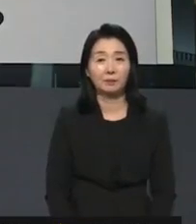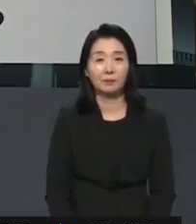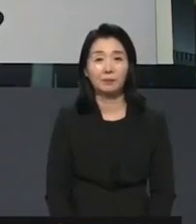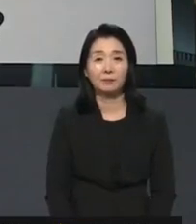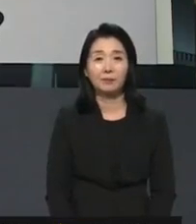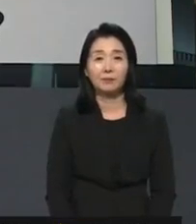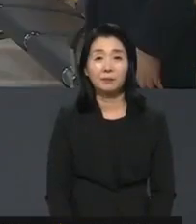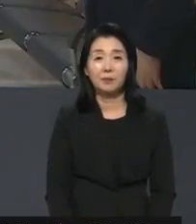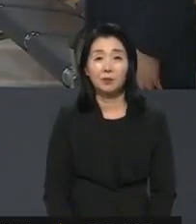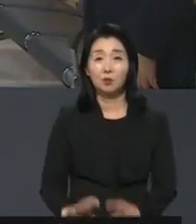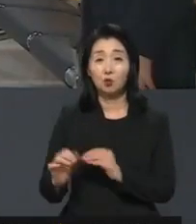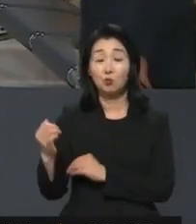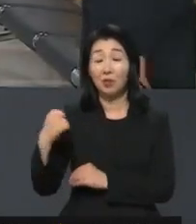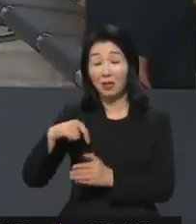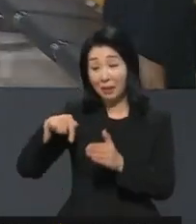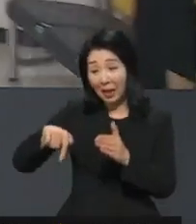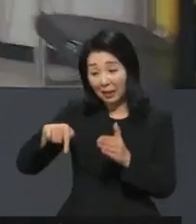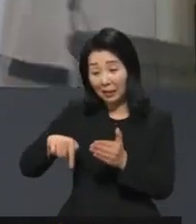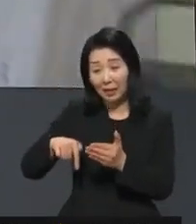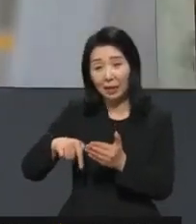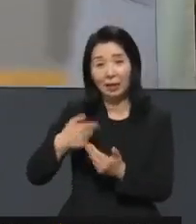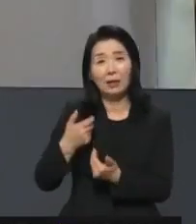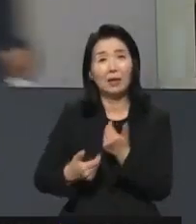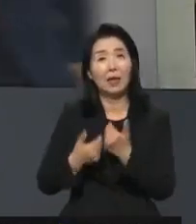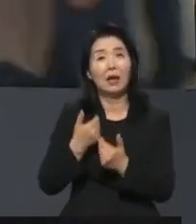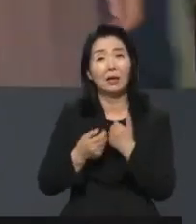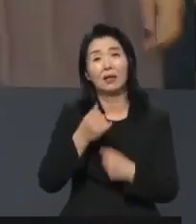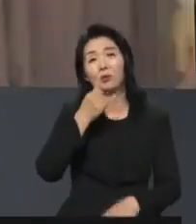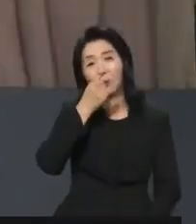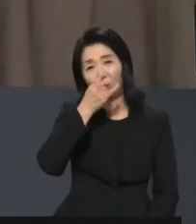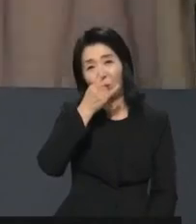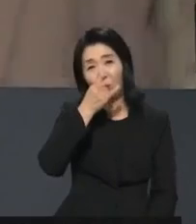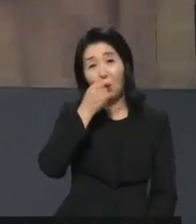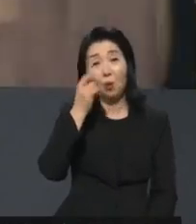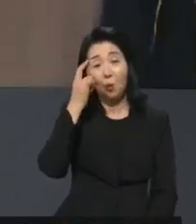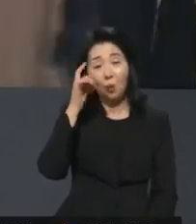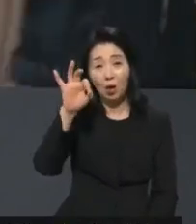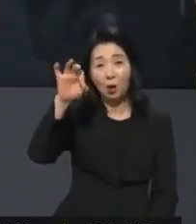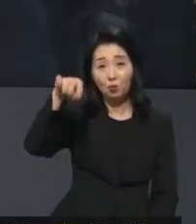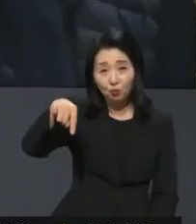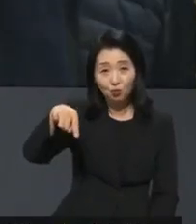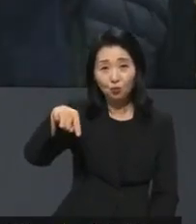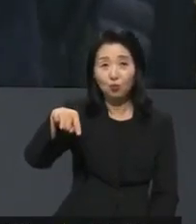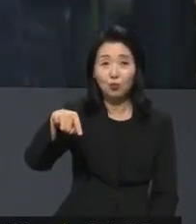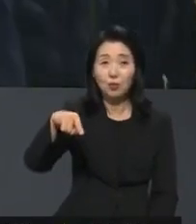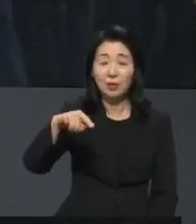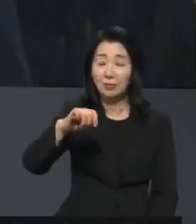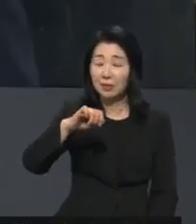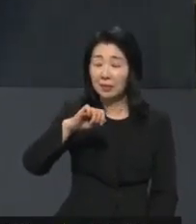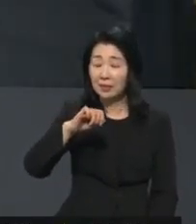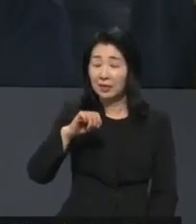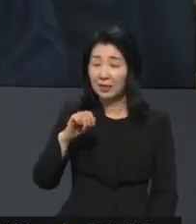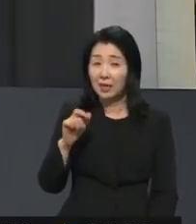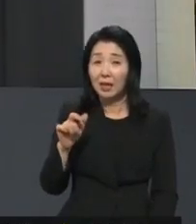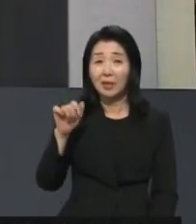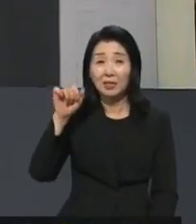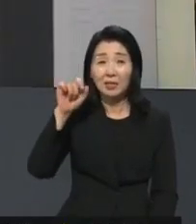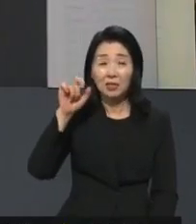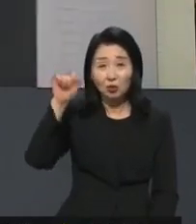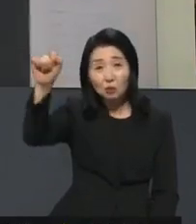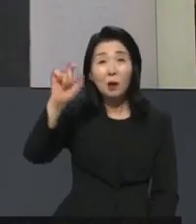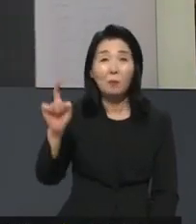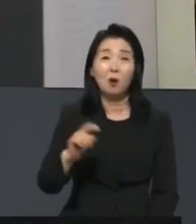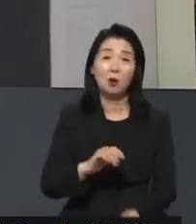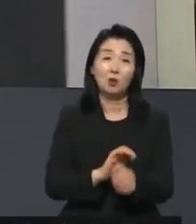네, 다만 이 국민의힘 내부 사정도 그리 간단치만은 않은 걸로 보이는데요. 우 전 수석의 예상 지역구 경북 영주